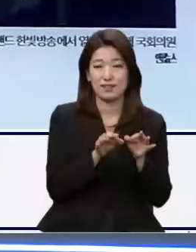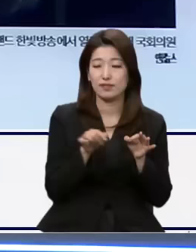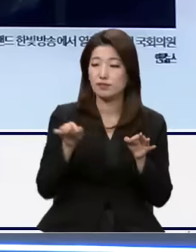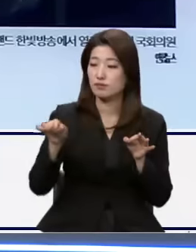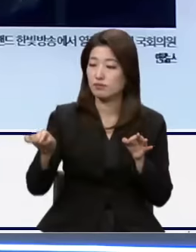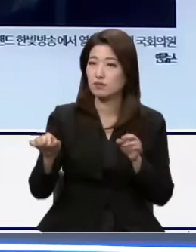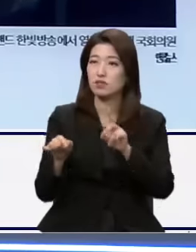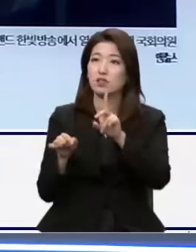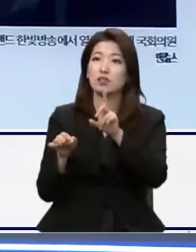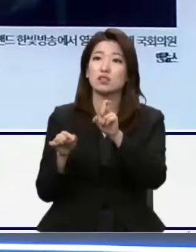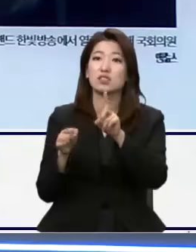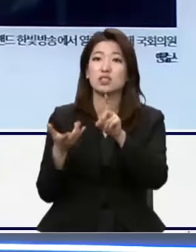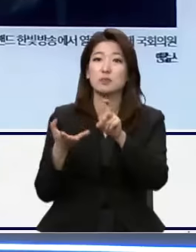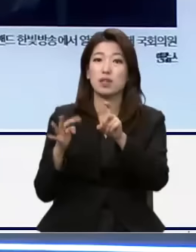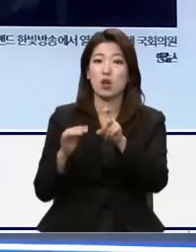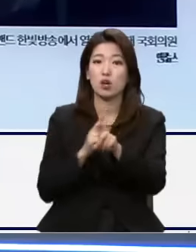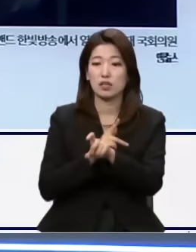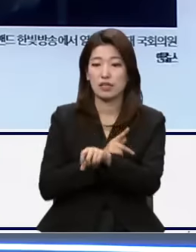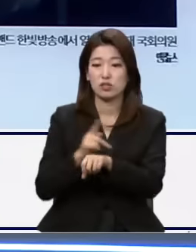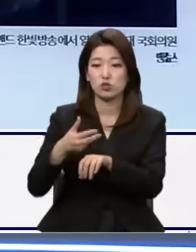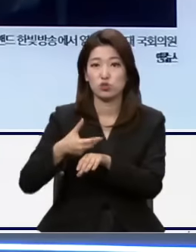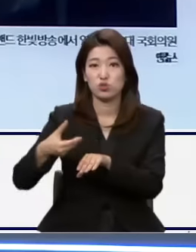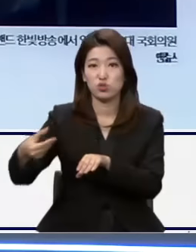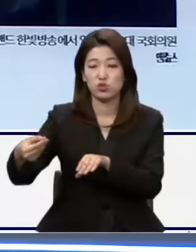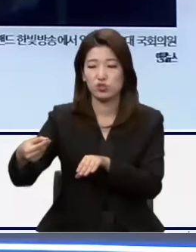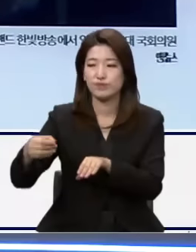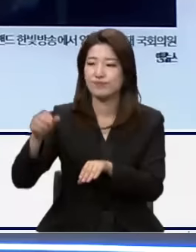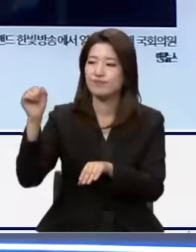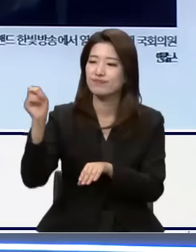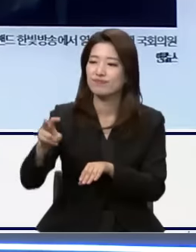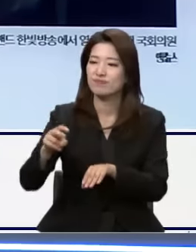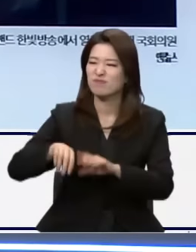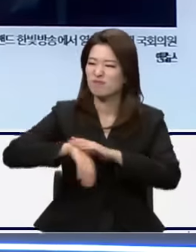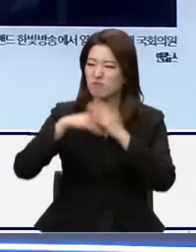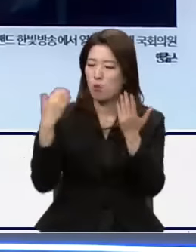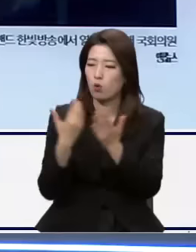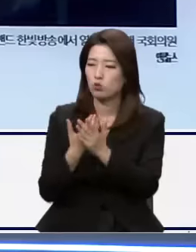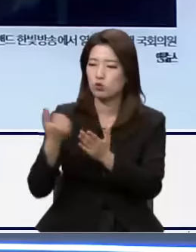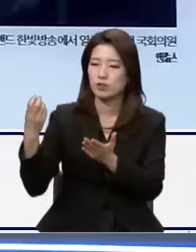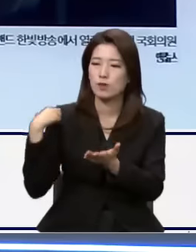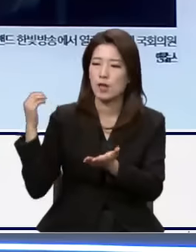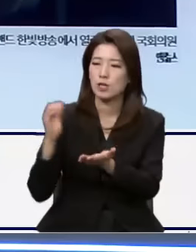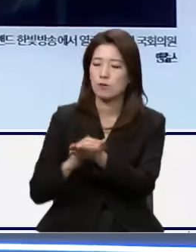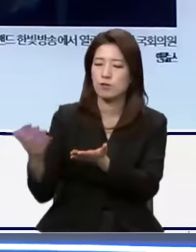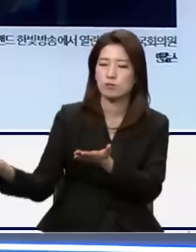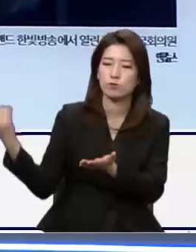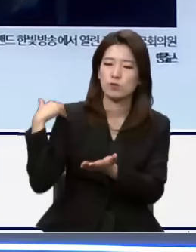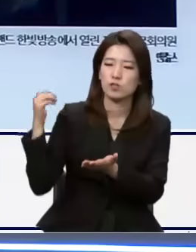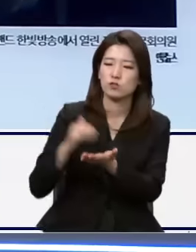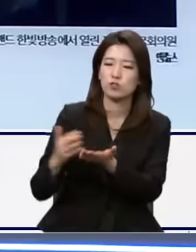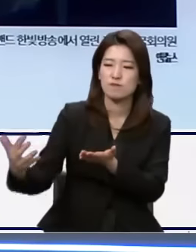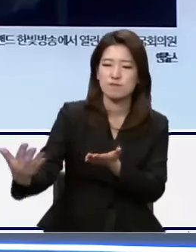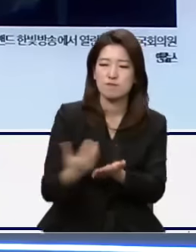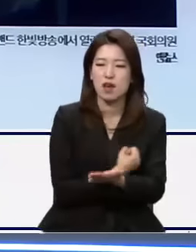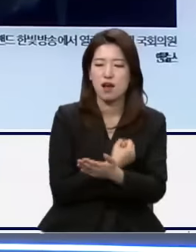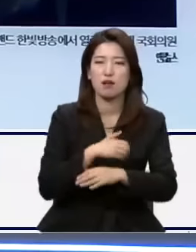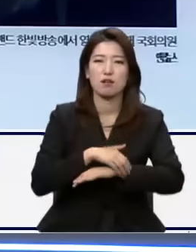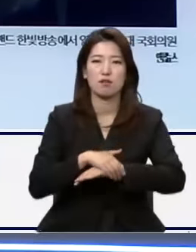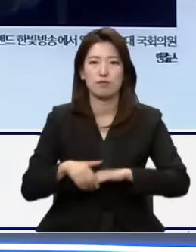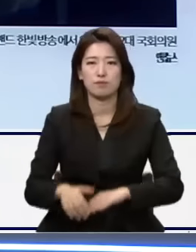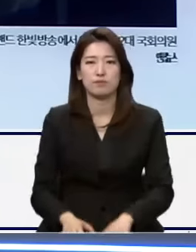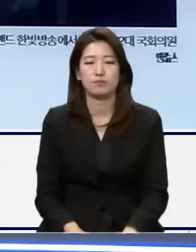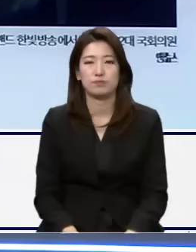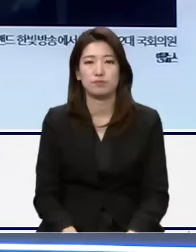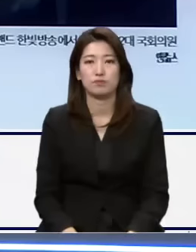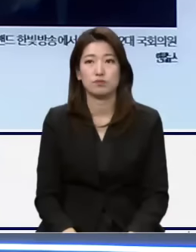대출을 해줬지만 전액 회수하겠다 당사자한테 등기 보냈다라고 얘기를 했습니다 근데 지금 새마 금거